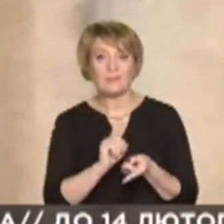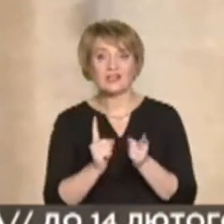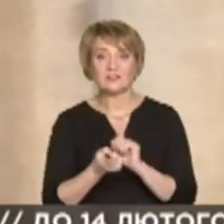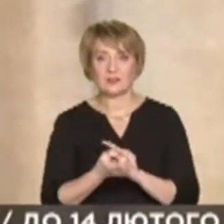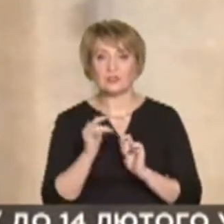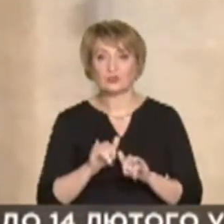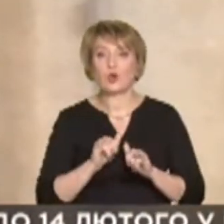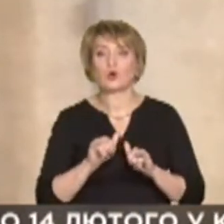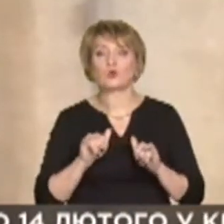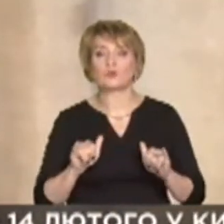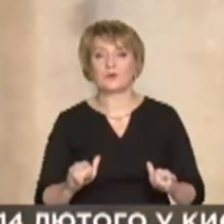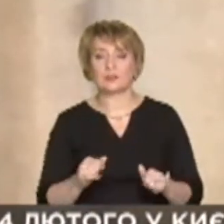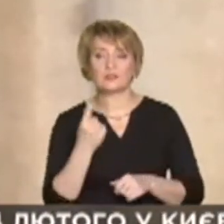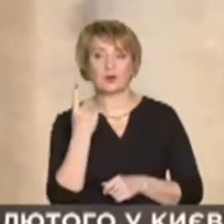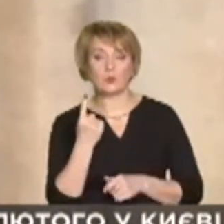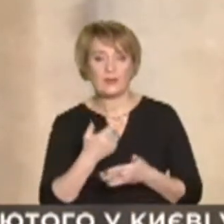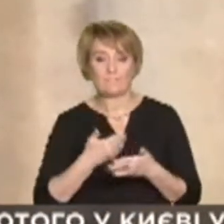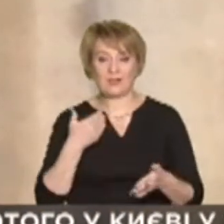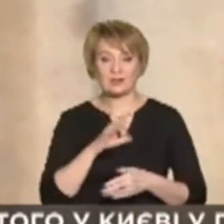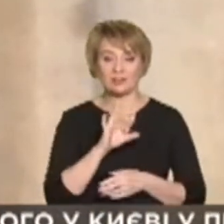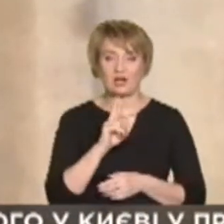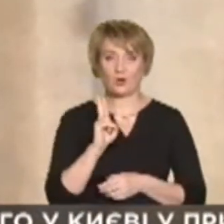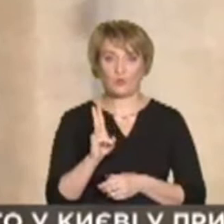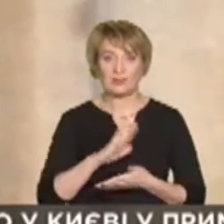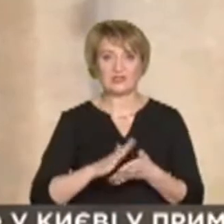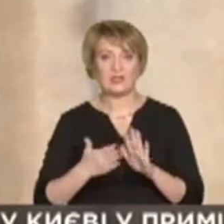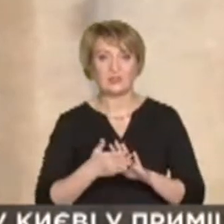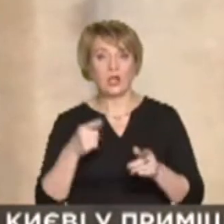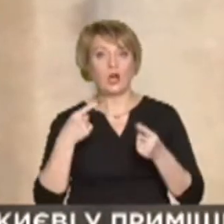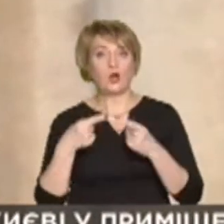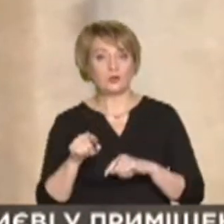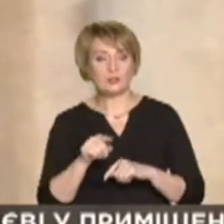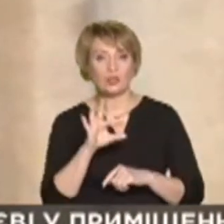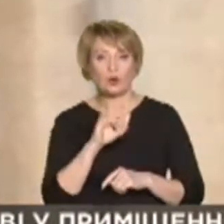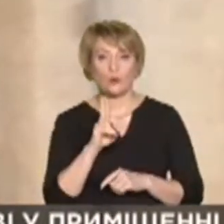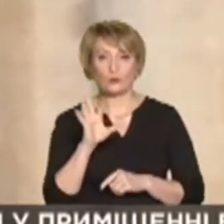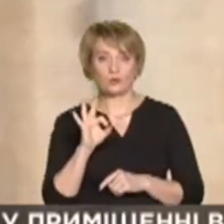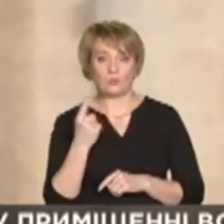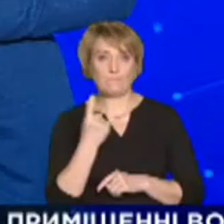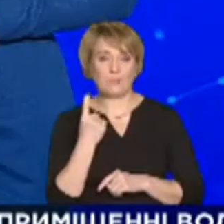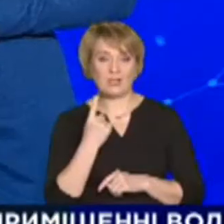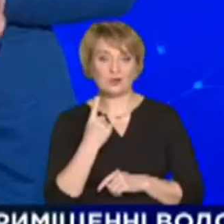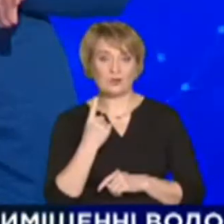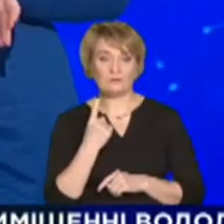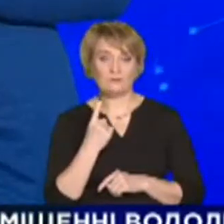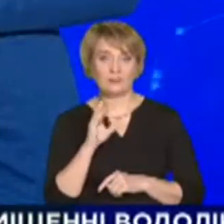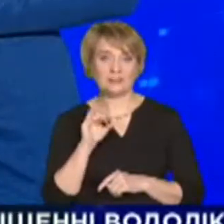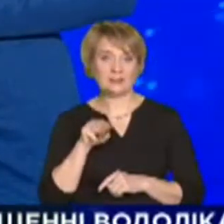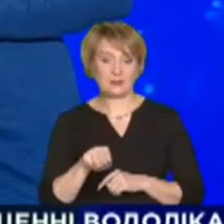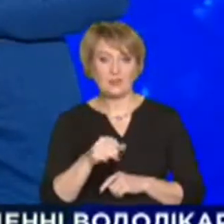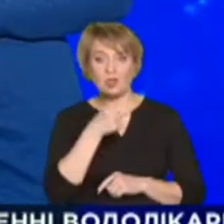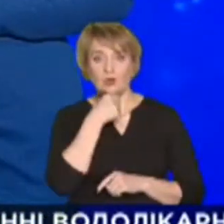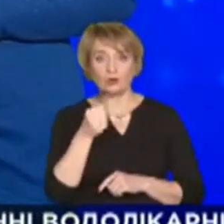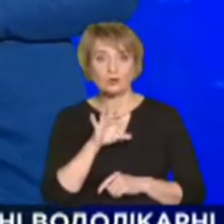в них розвинувся у одного передраковий стан, а в іншої людини вже онкологія першої стадії. Дорослий